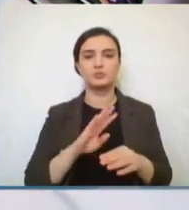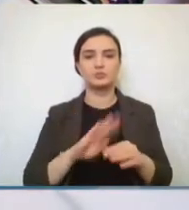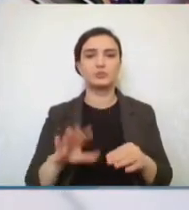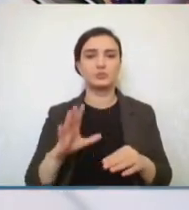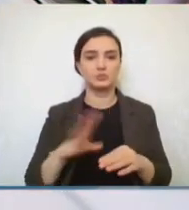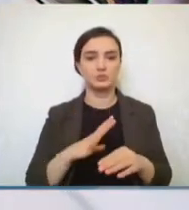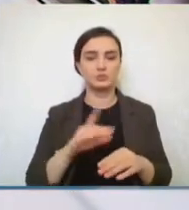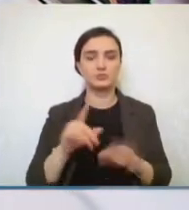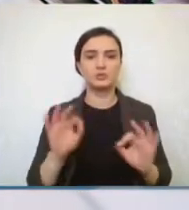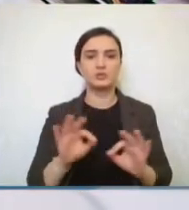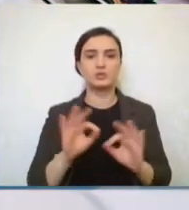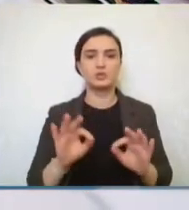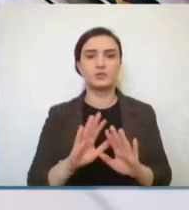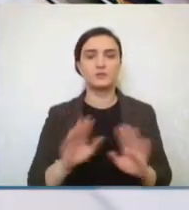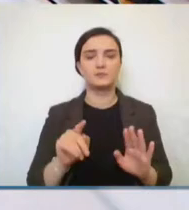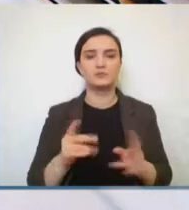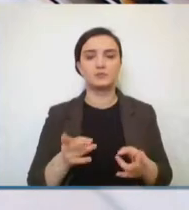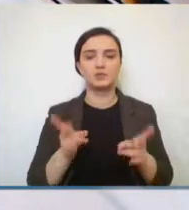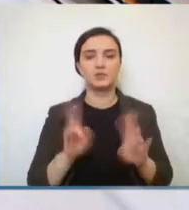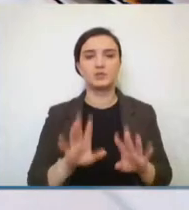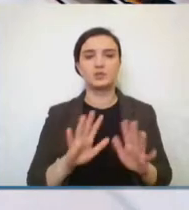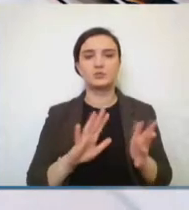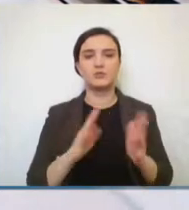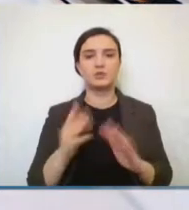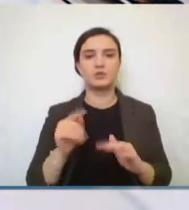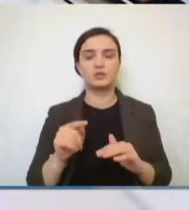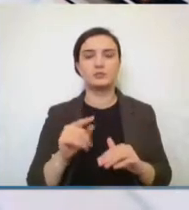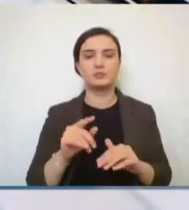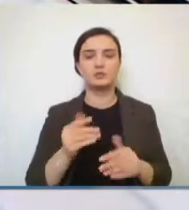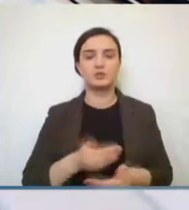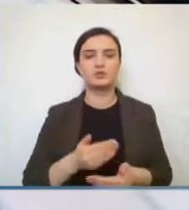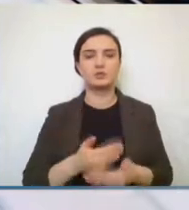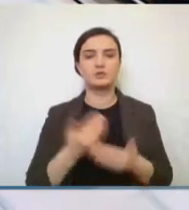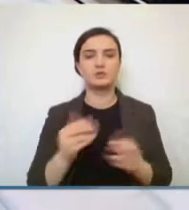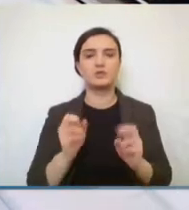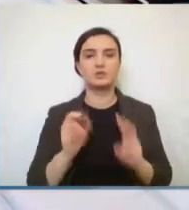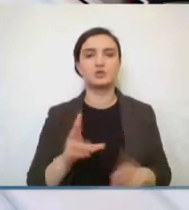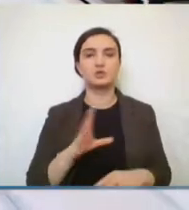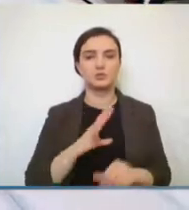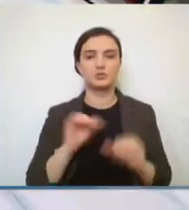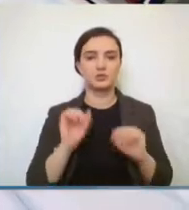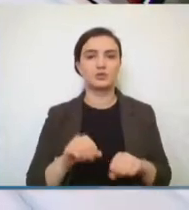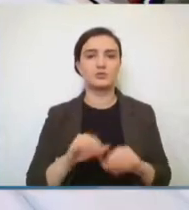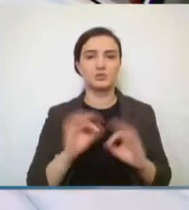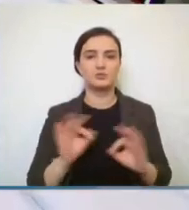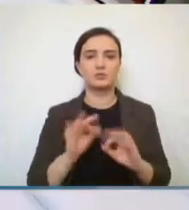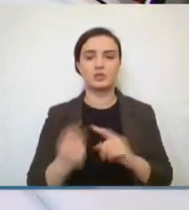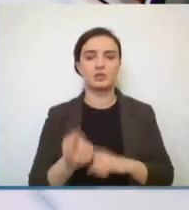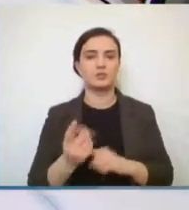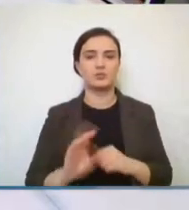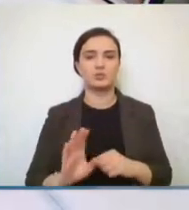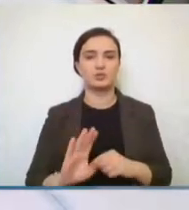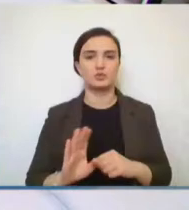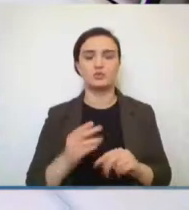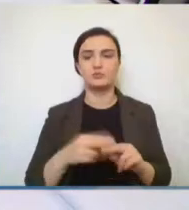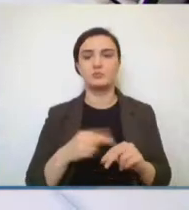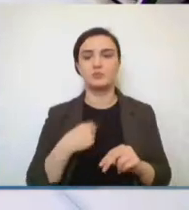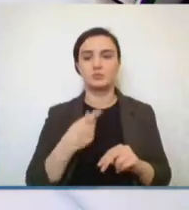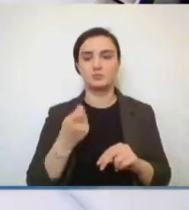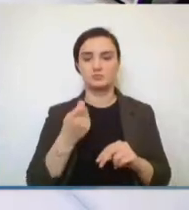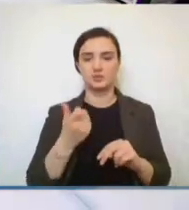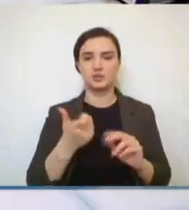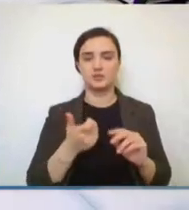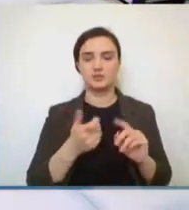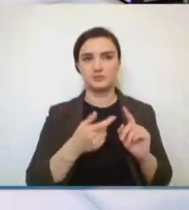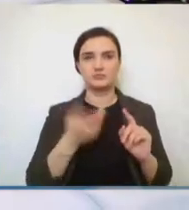არანაირი ნარჩენი მოვლენები, რომელიც სიცოცხლისთვის საშიში იყოს, შეიძლება არ აღმოაჩნდეს. მე პატარა რეტროსპექტივას გადავხედე